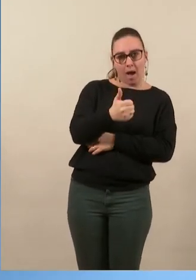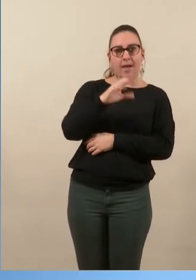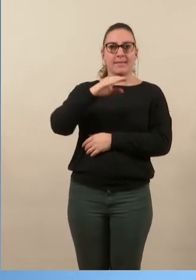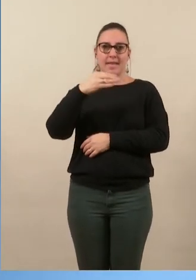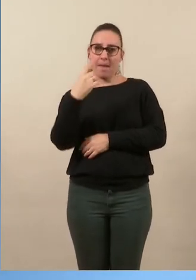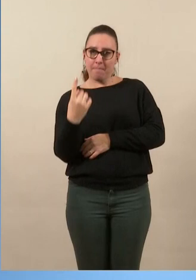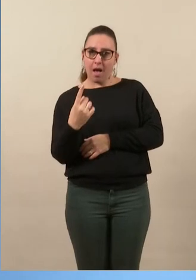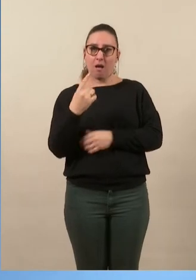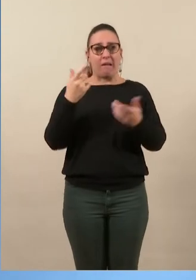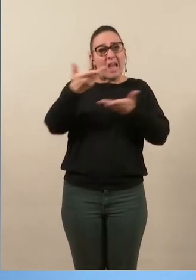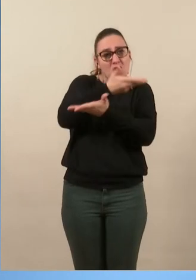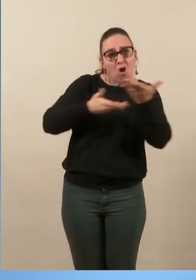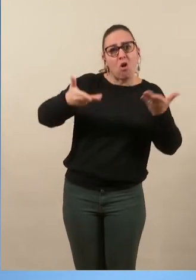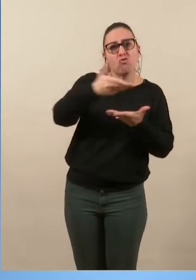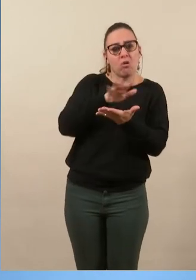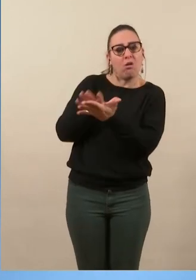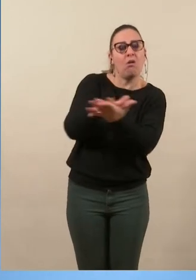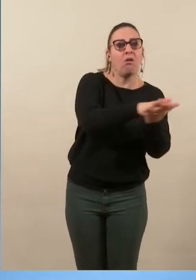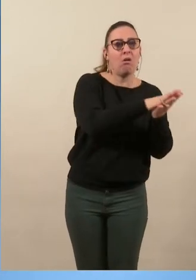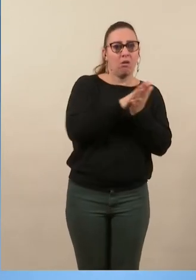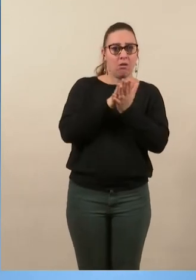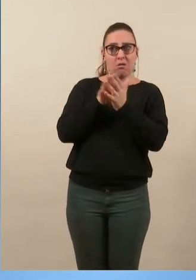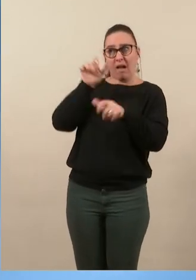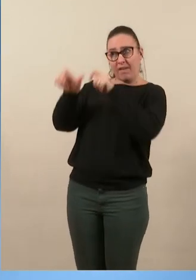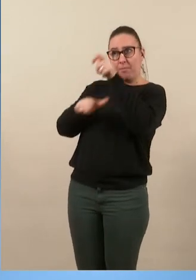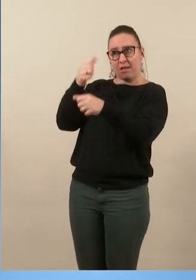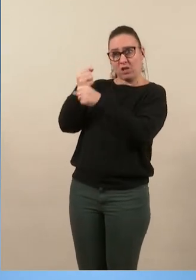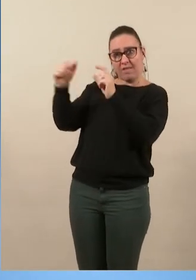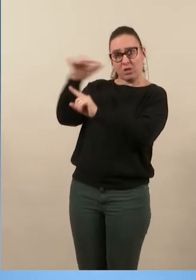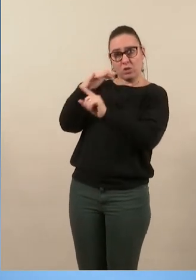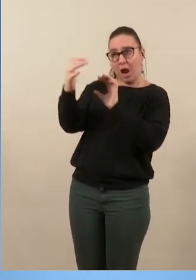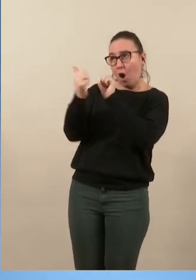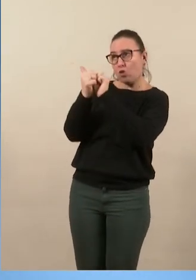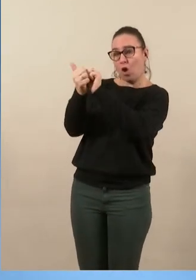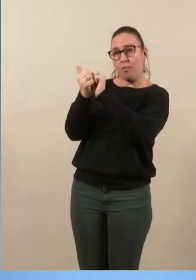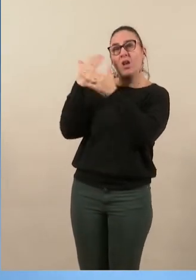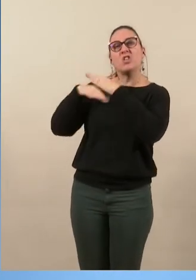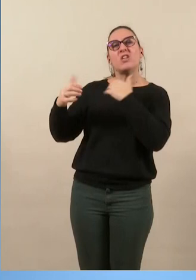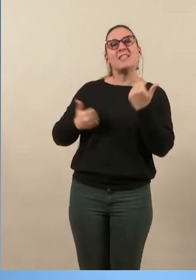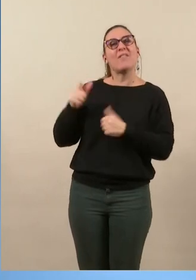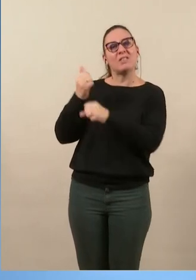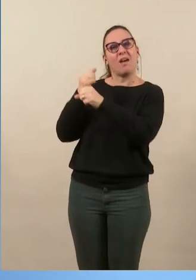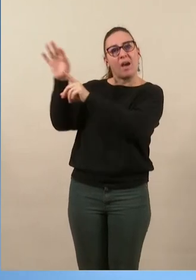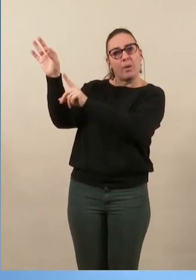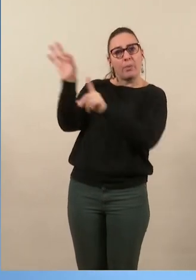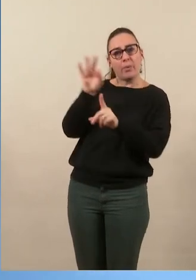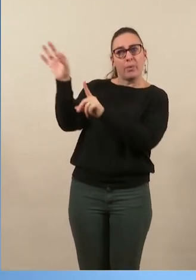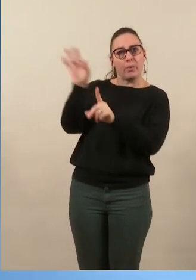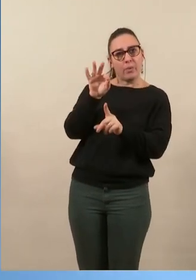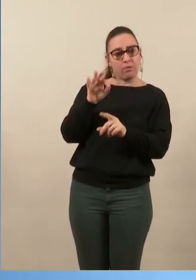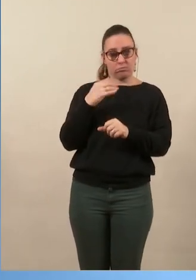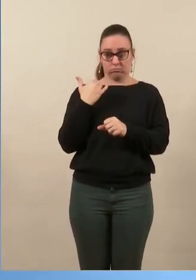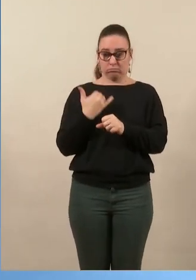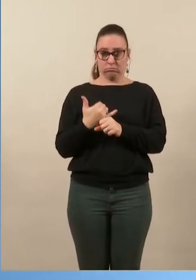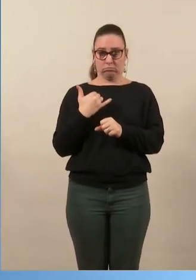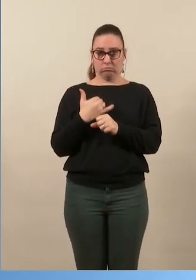des stéréotypes de genre avec des travailleuses sociales du service alors là pour le